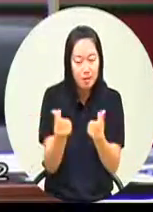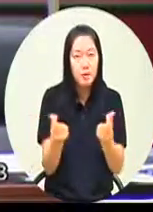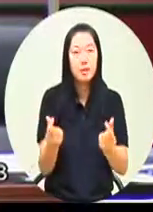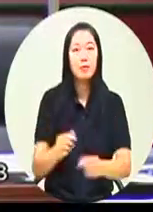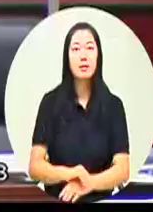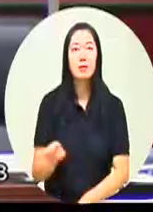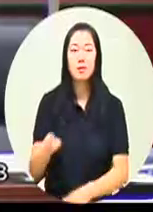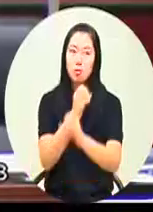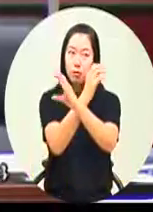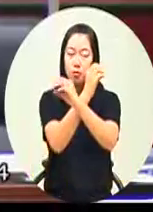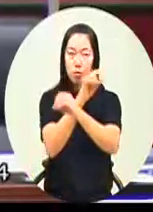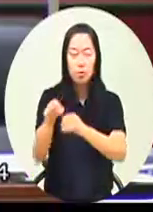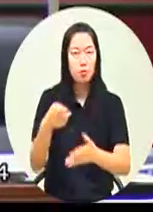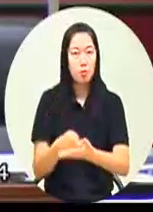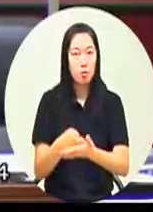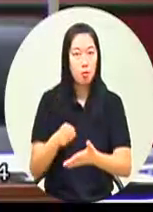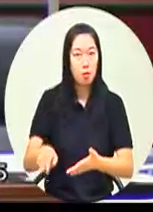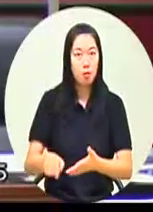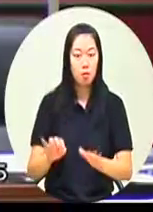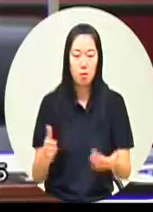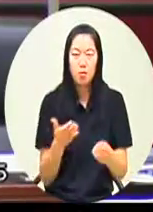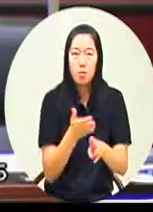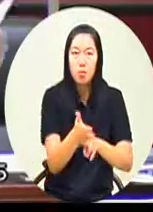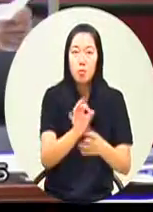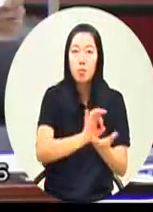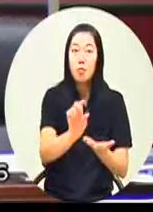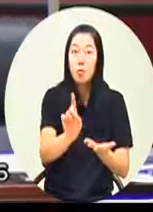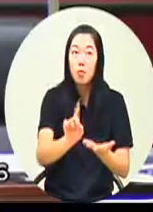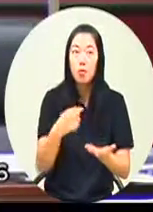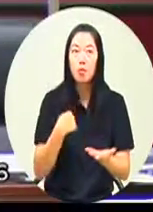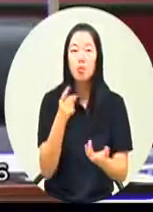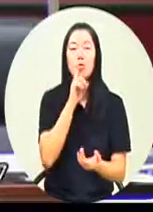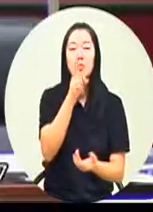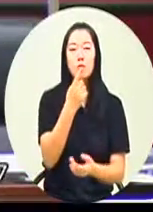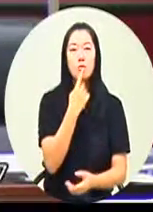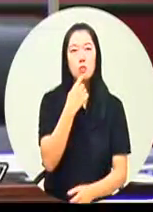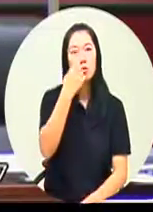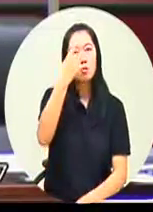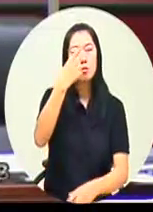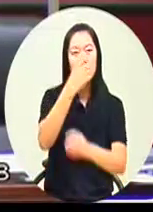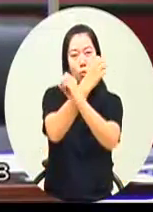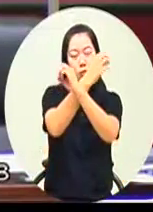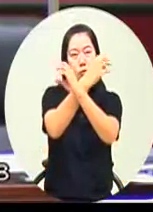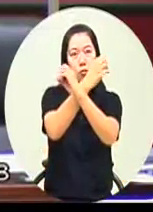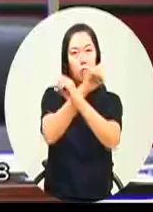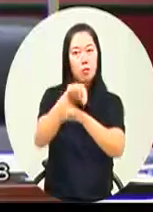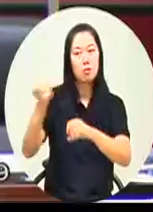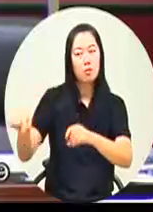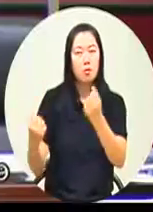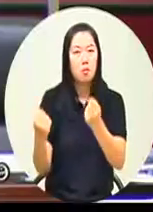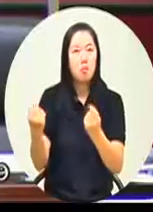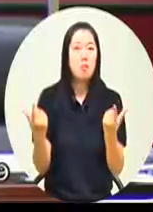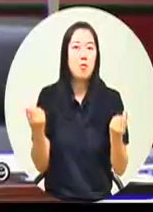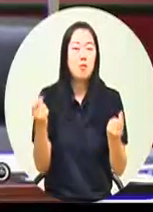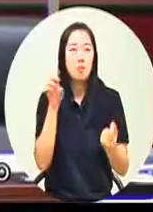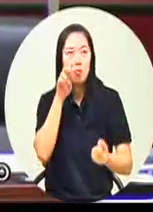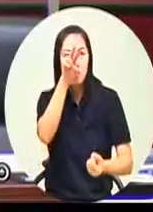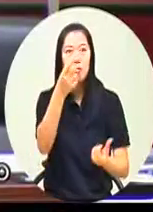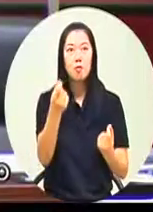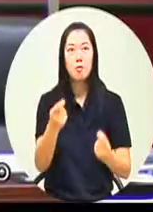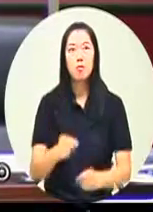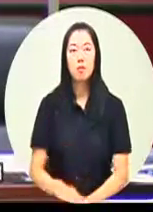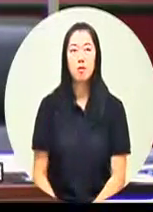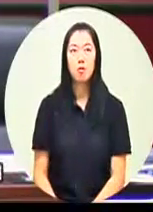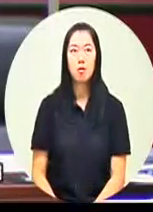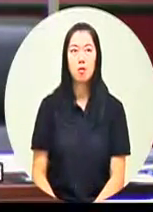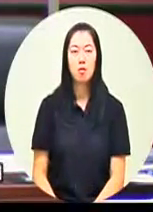通耗资是很严的，啊，你轻轨用什么？用红绿灯啊，跟汽车是一样的。啊，你在叫高雄市民要